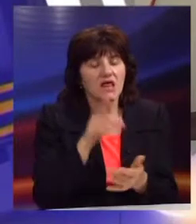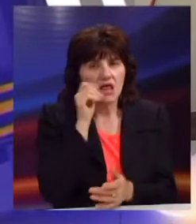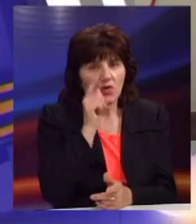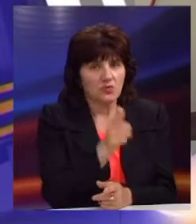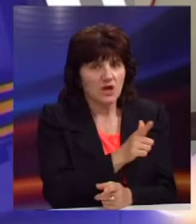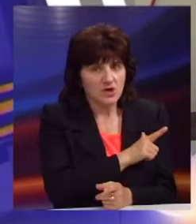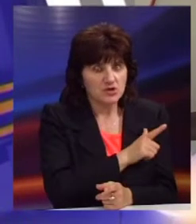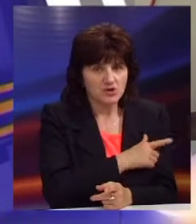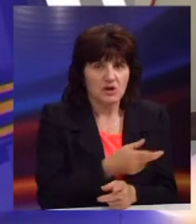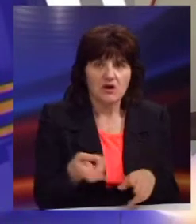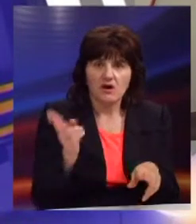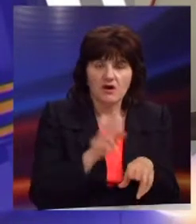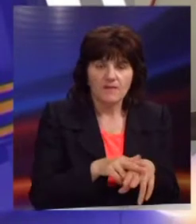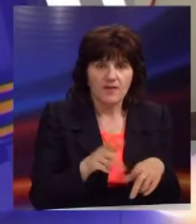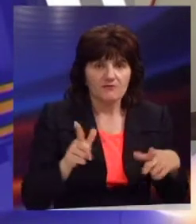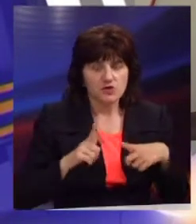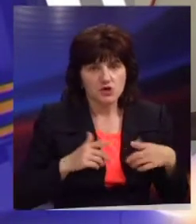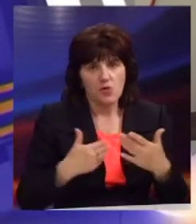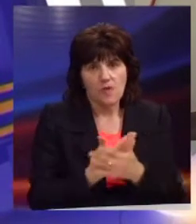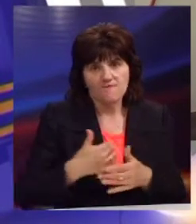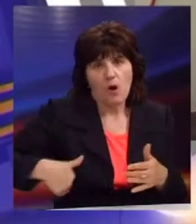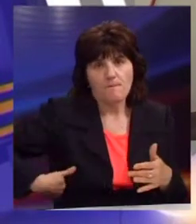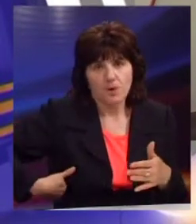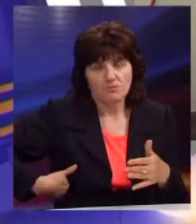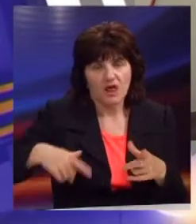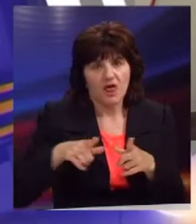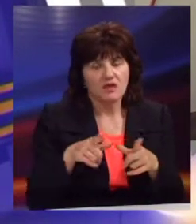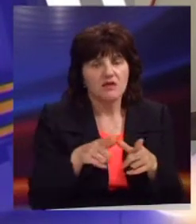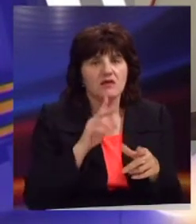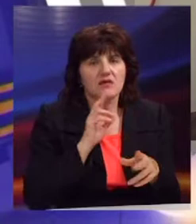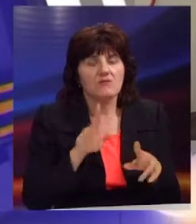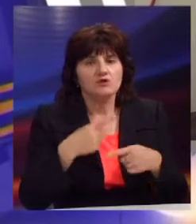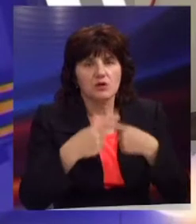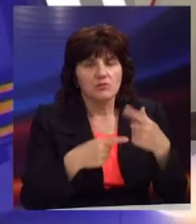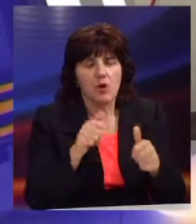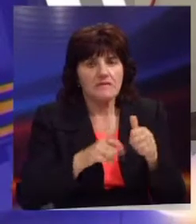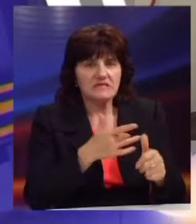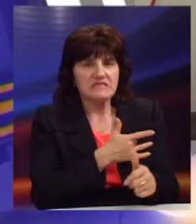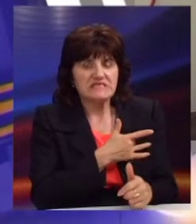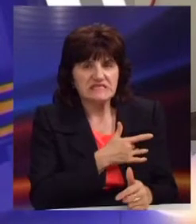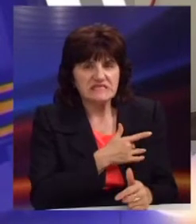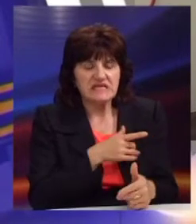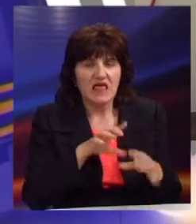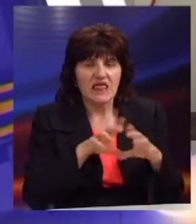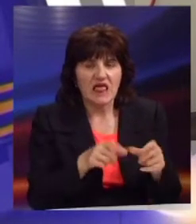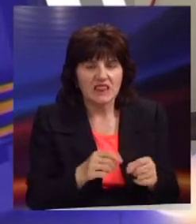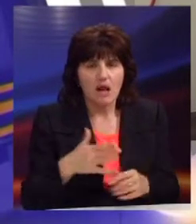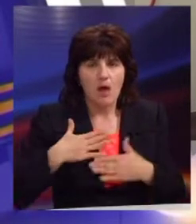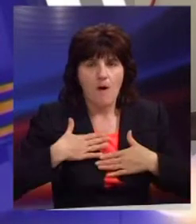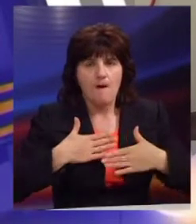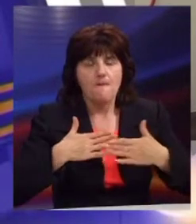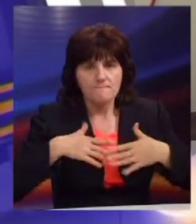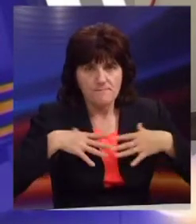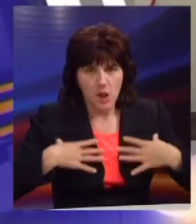organ. Najčešće se čeka na novi bubreg, a pored toga mogu se transplantirati, znači, bubreg, srce, jetra, pluća,